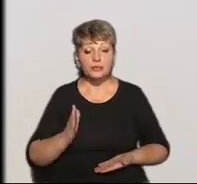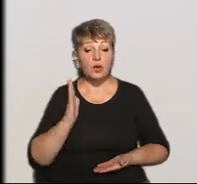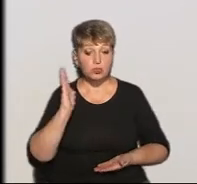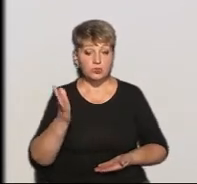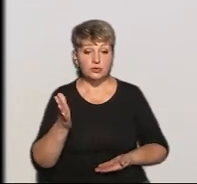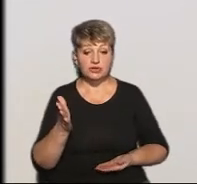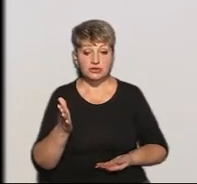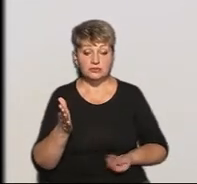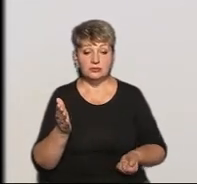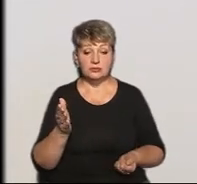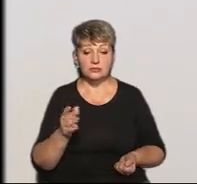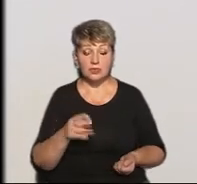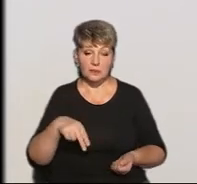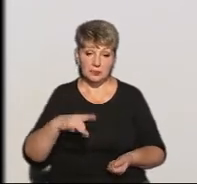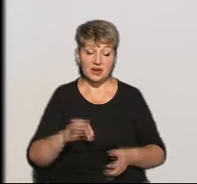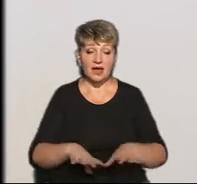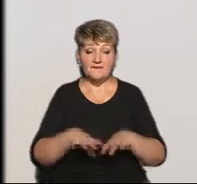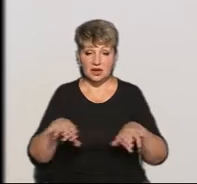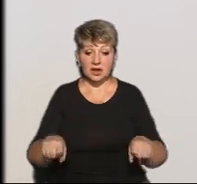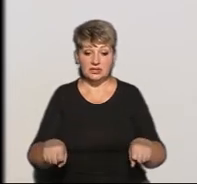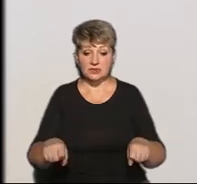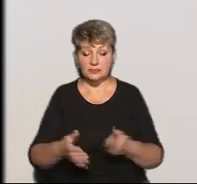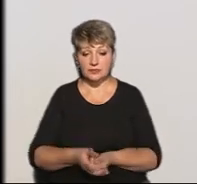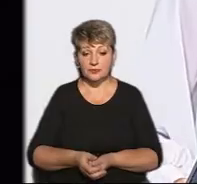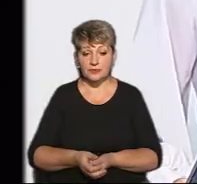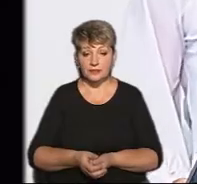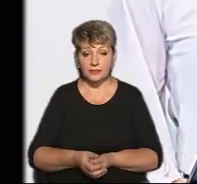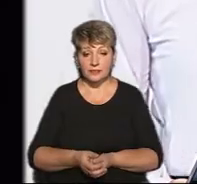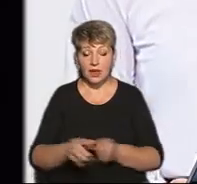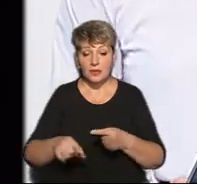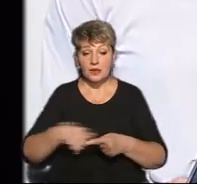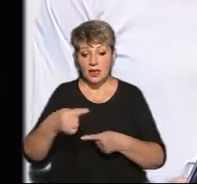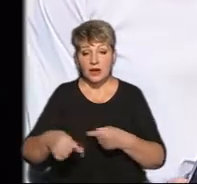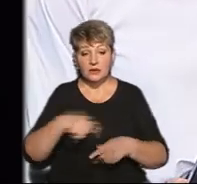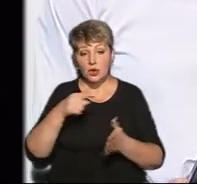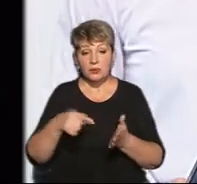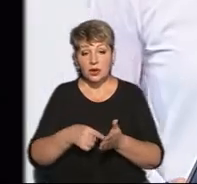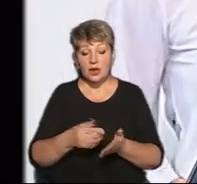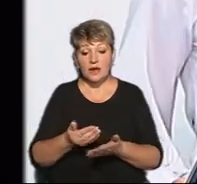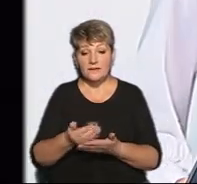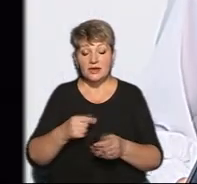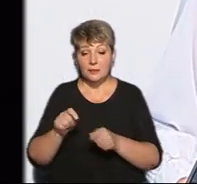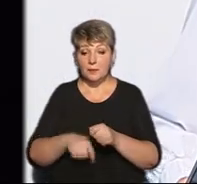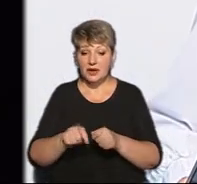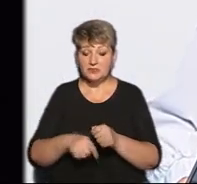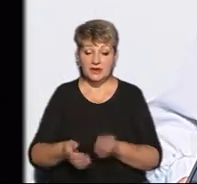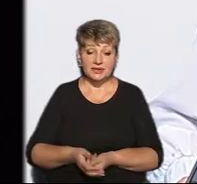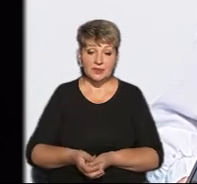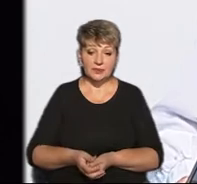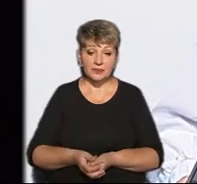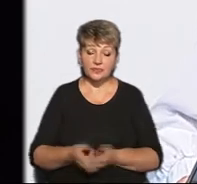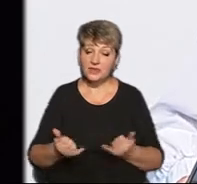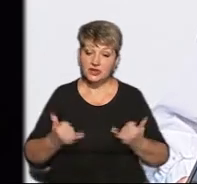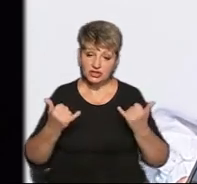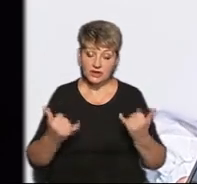будучи при владі. Зрозуміло. Наступне запитання від політичного експерта. Пане Євгене.